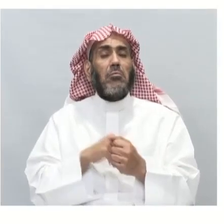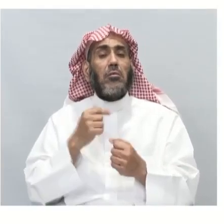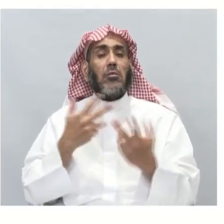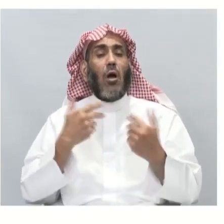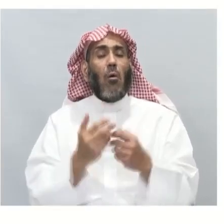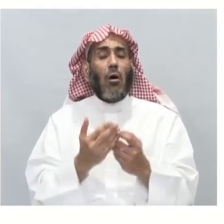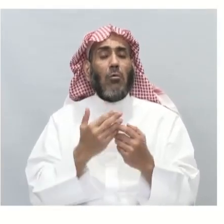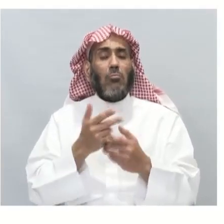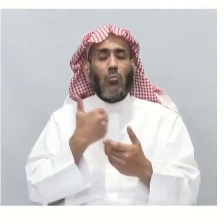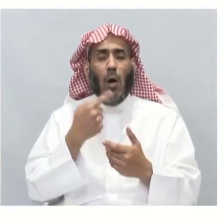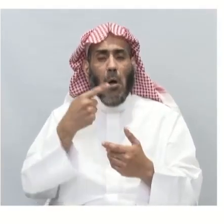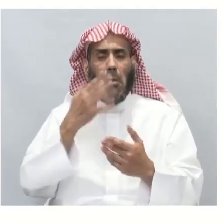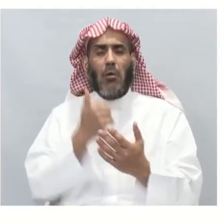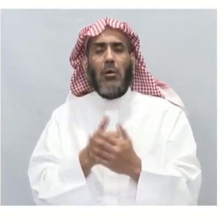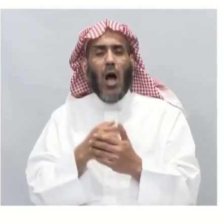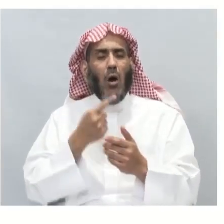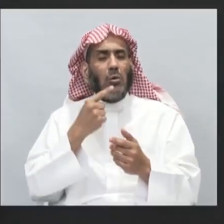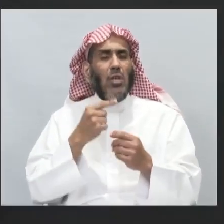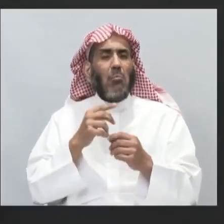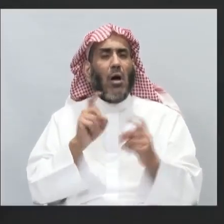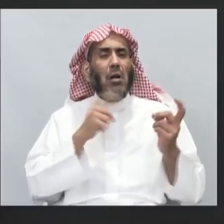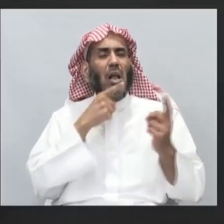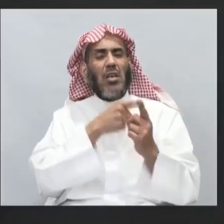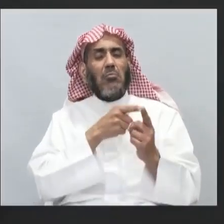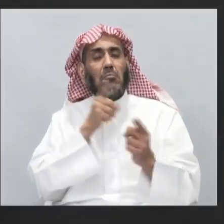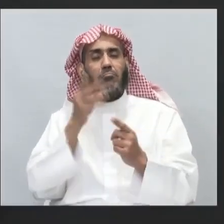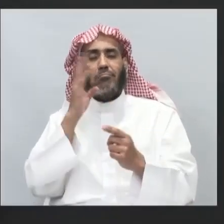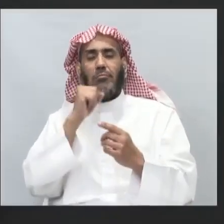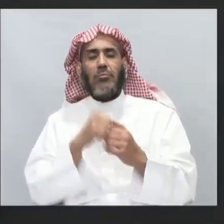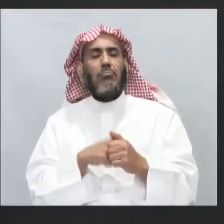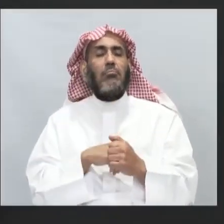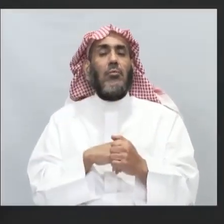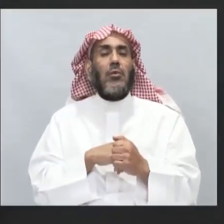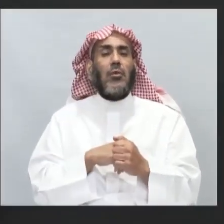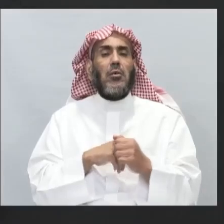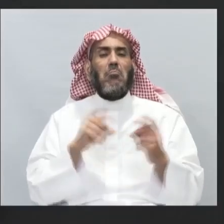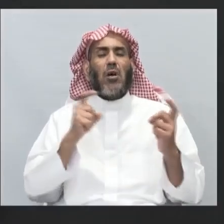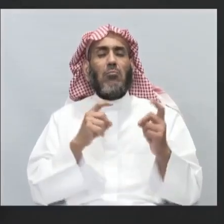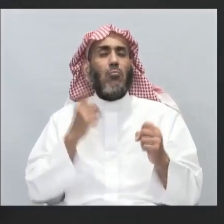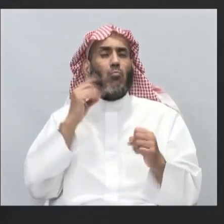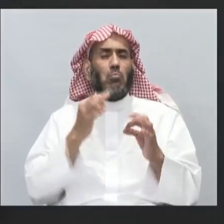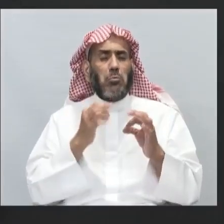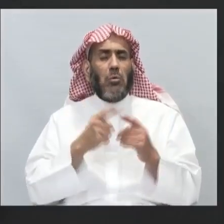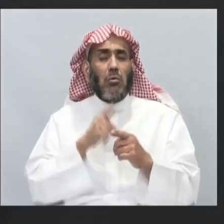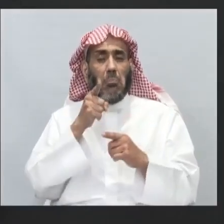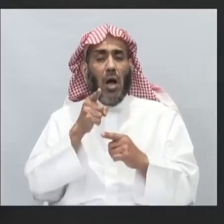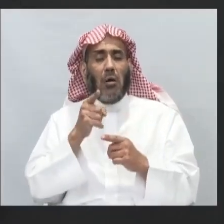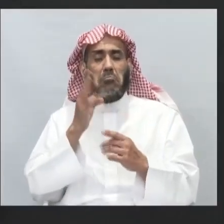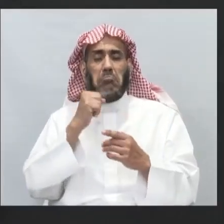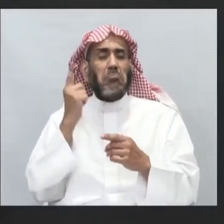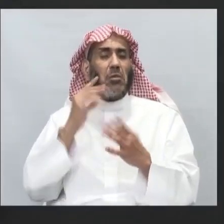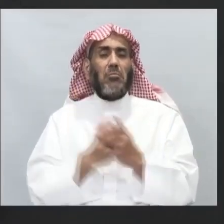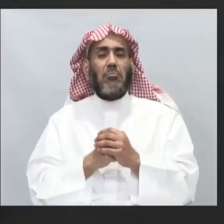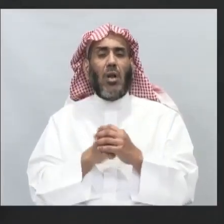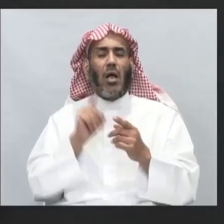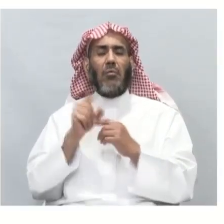لدعواه جيدا او استمع لخصمك ولم يستمع لك كان مع خصمك مستمعا جيدا وكان معك غير